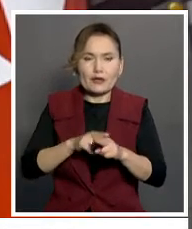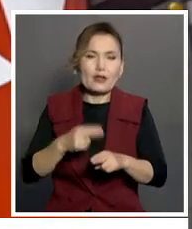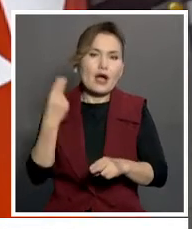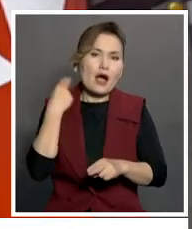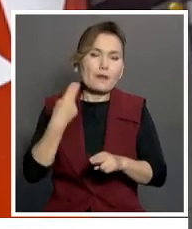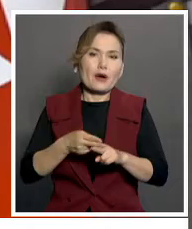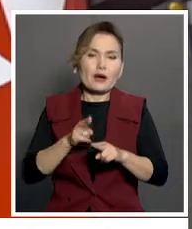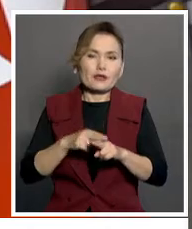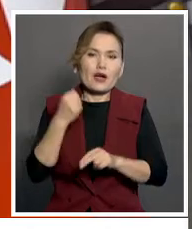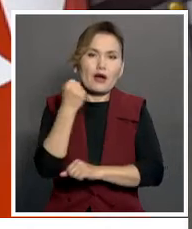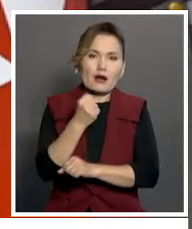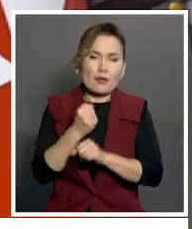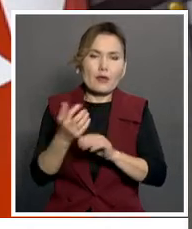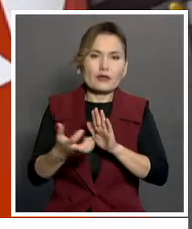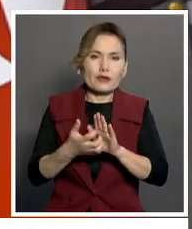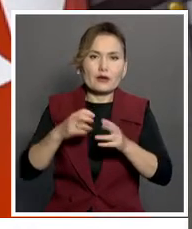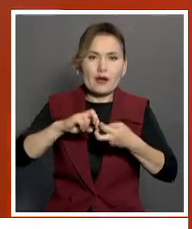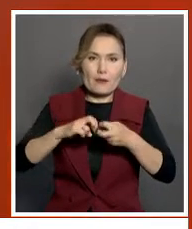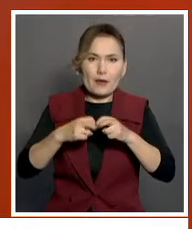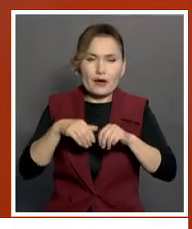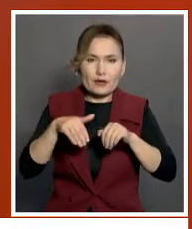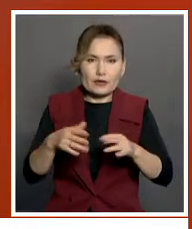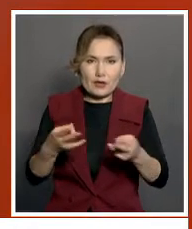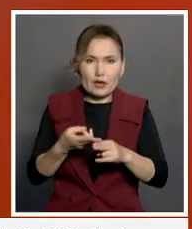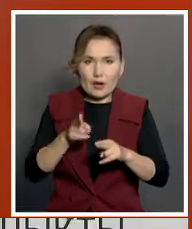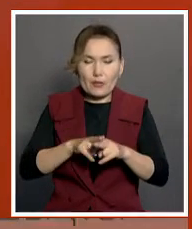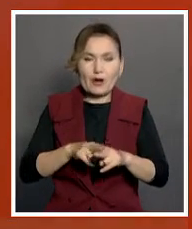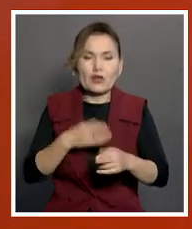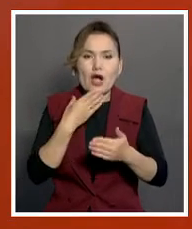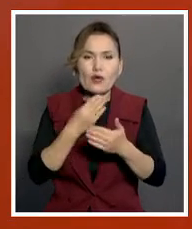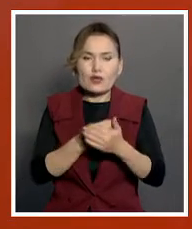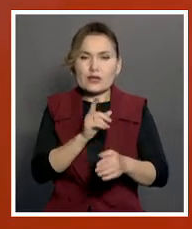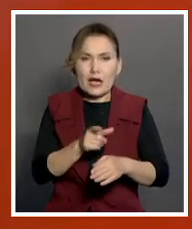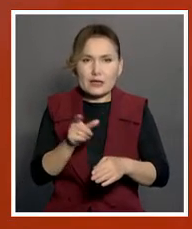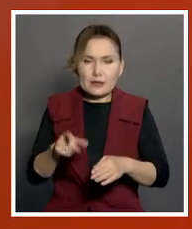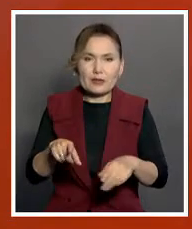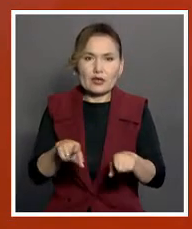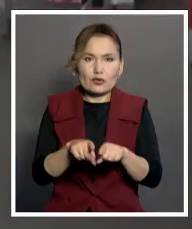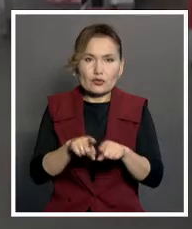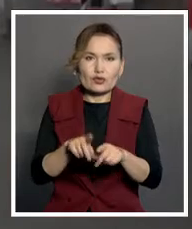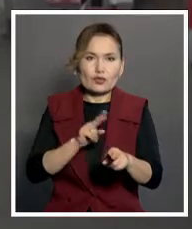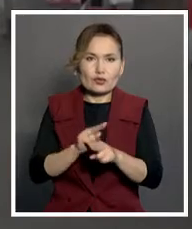нарығындағы түйткілді түбегейлі шешу үшін қажетті кадрларды өз азаматтарынан дайындауды тапсырып отыр.